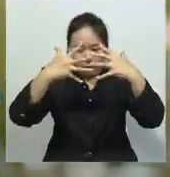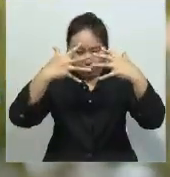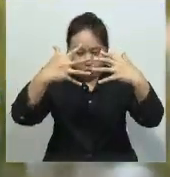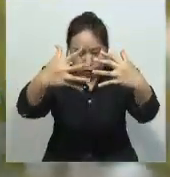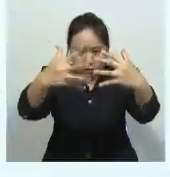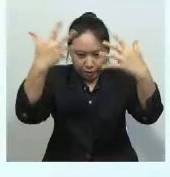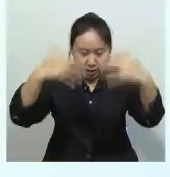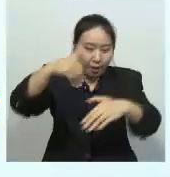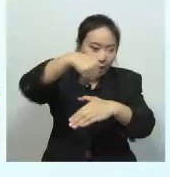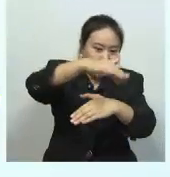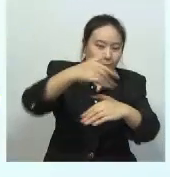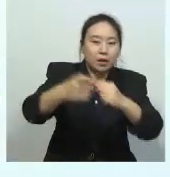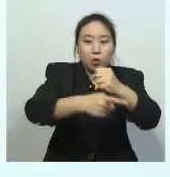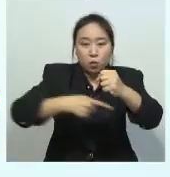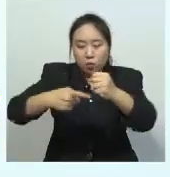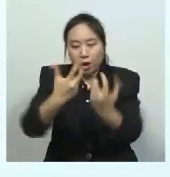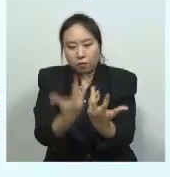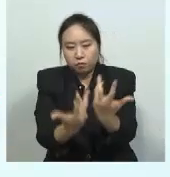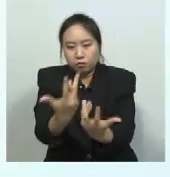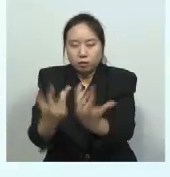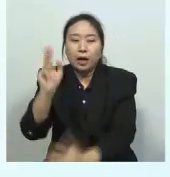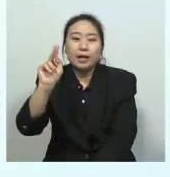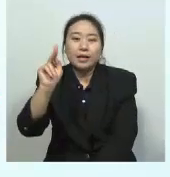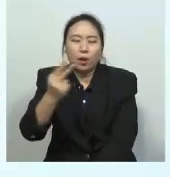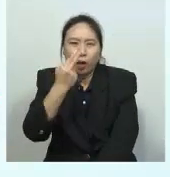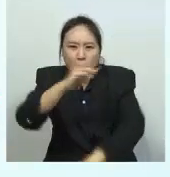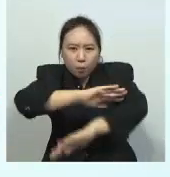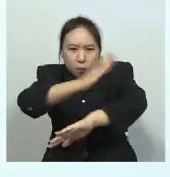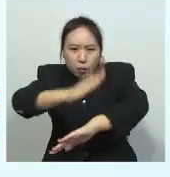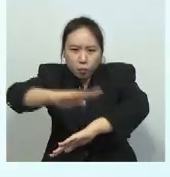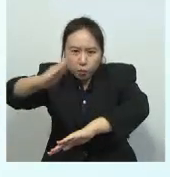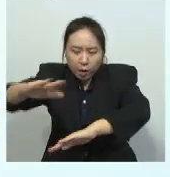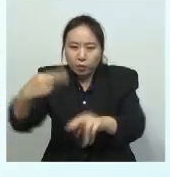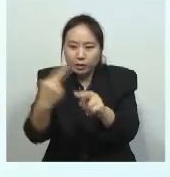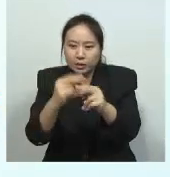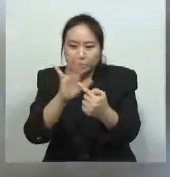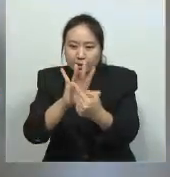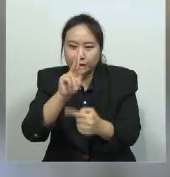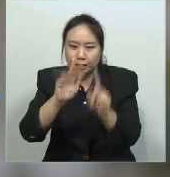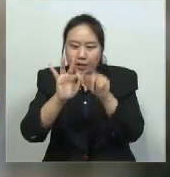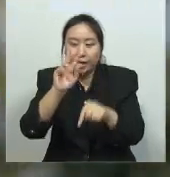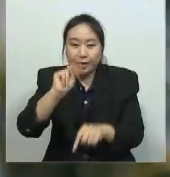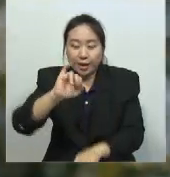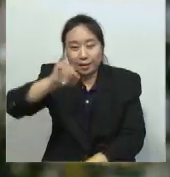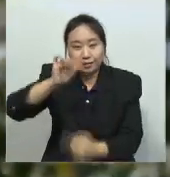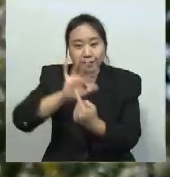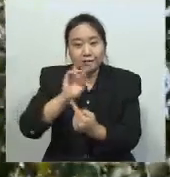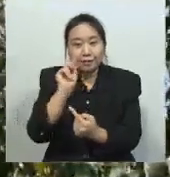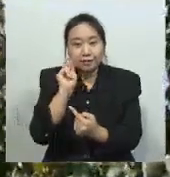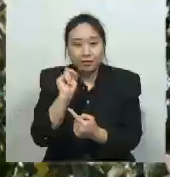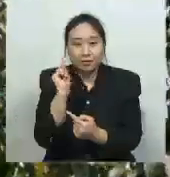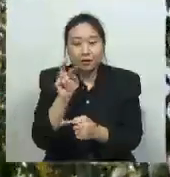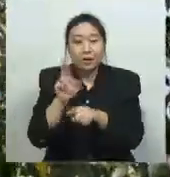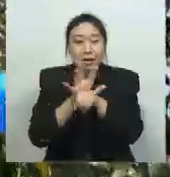เป็นทุ่งนาเขียวขจีที่สามารถมองเห็นเขาแก่นจันทร์จุดแลนด์มาร์คของจังหวัดราชบุรีได้อีกด้วยเห็นบรรยากาศแ